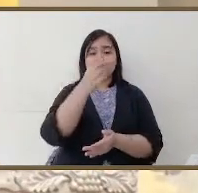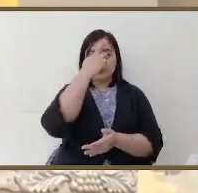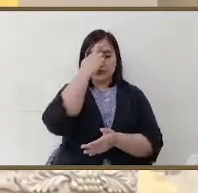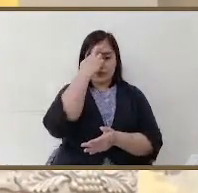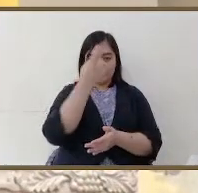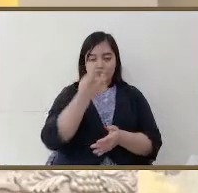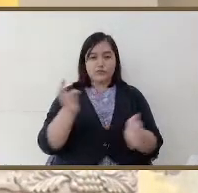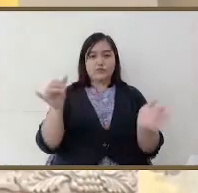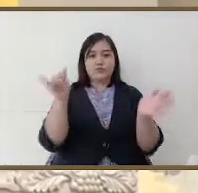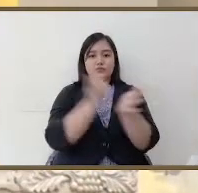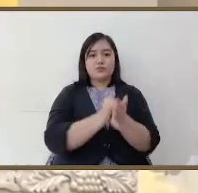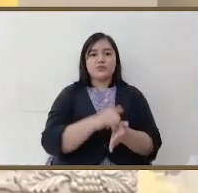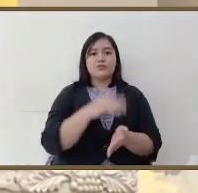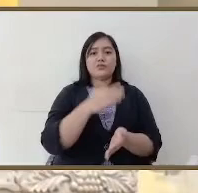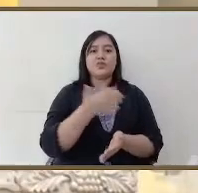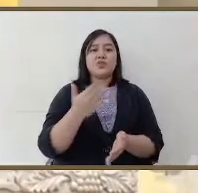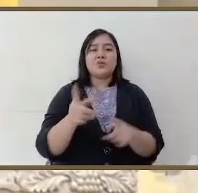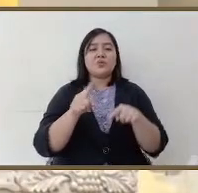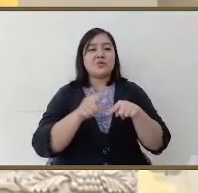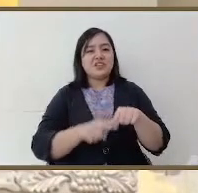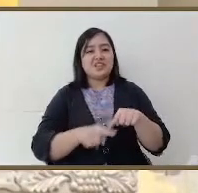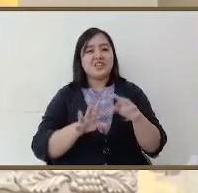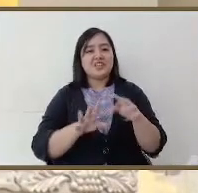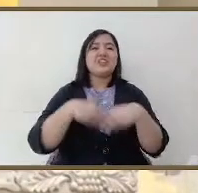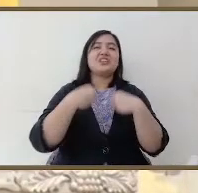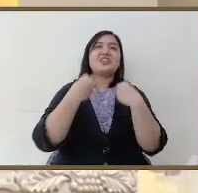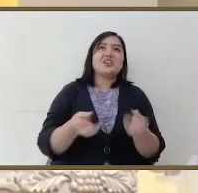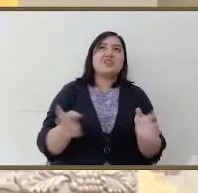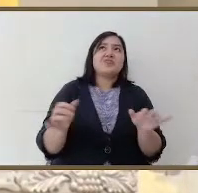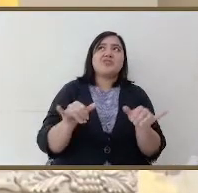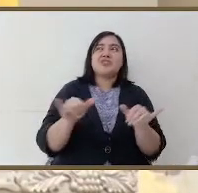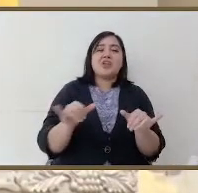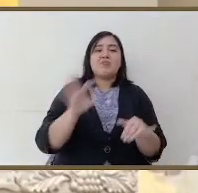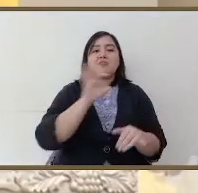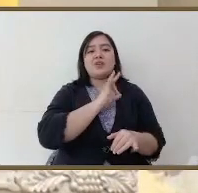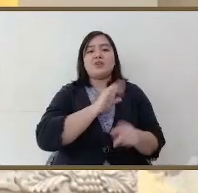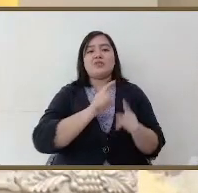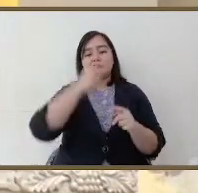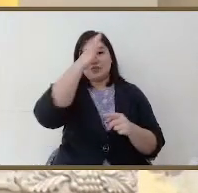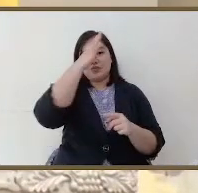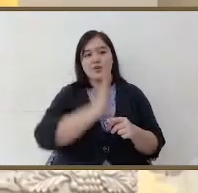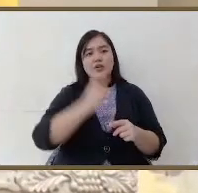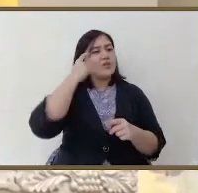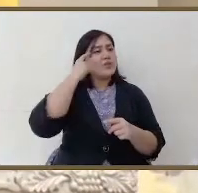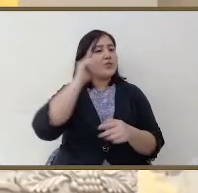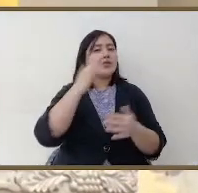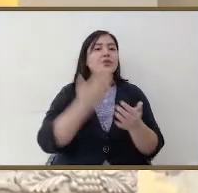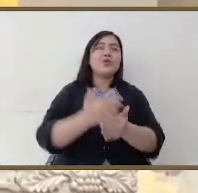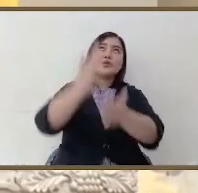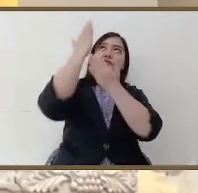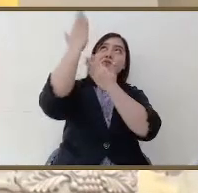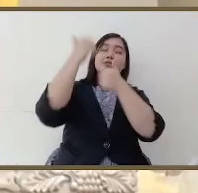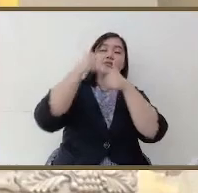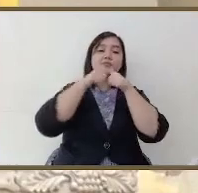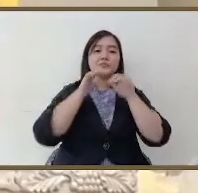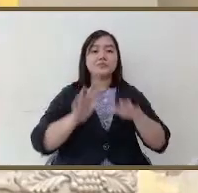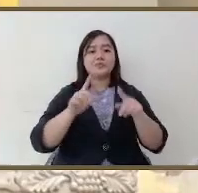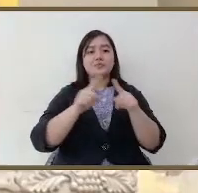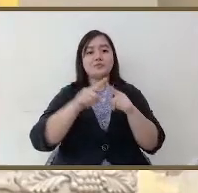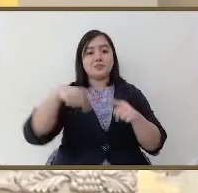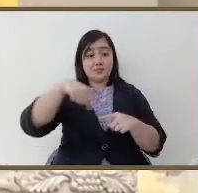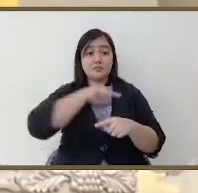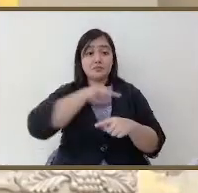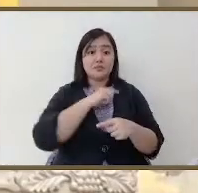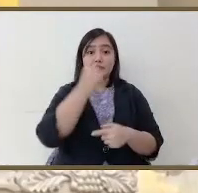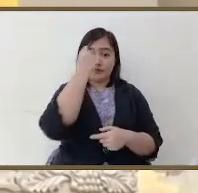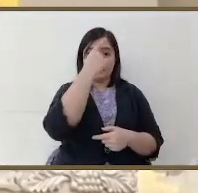you cannot give anything back to God for all the benefits toward you. Sana naging maliwanag